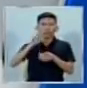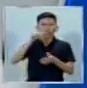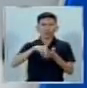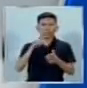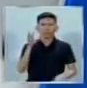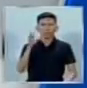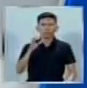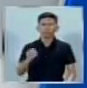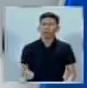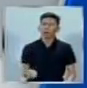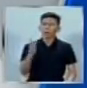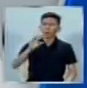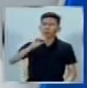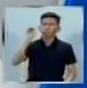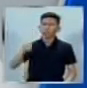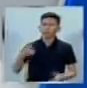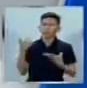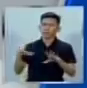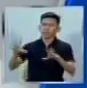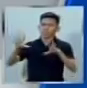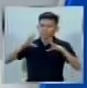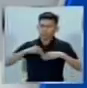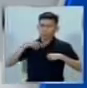porsyento na ng boto yung pumapasok dyan sa QC?